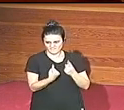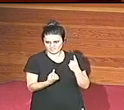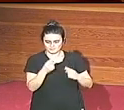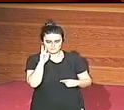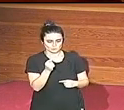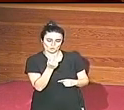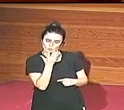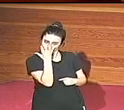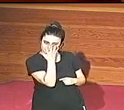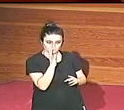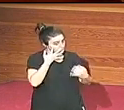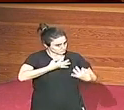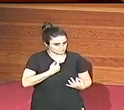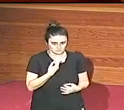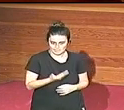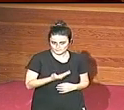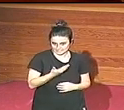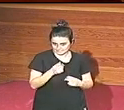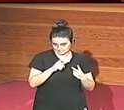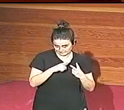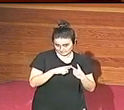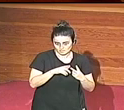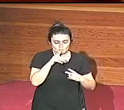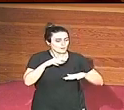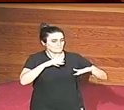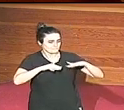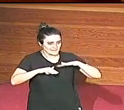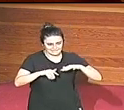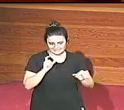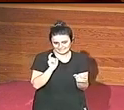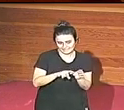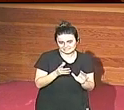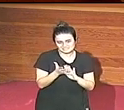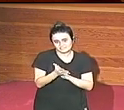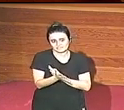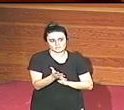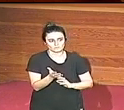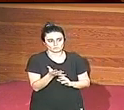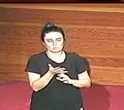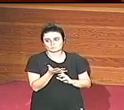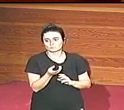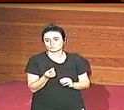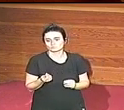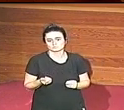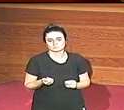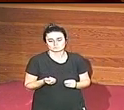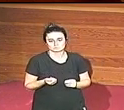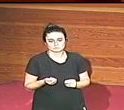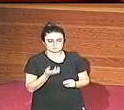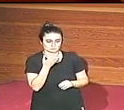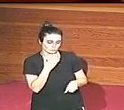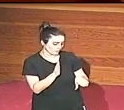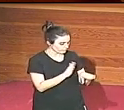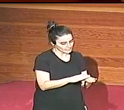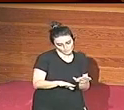baina niretzako oso importantea da, hau azpimarratzea. Militantziak ez du esan nahi, ez dakit, pues bat ezkerrekoa, eskuinekoa